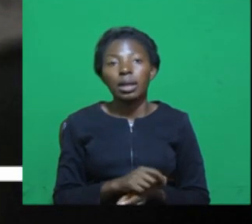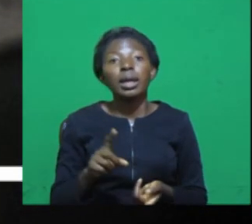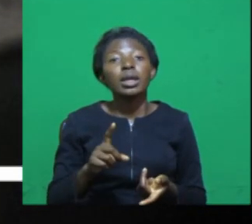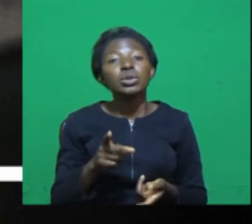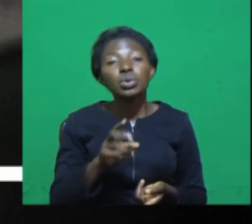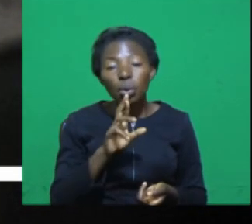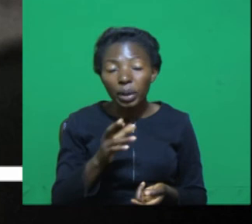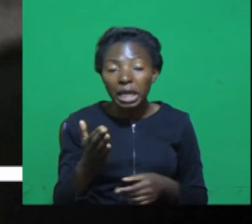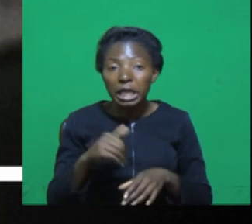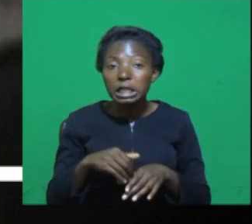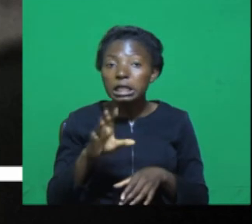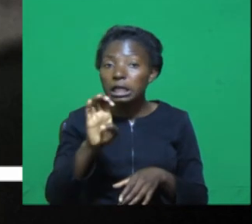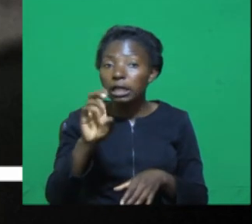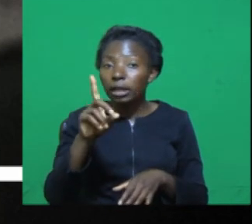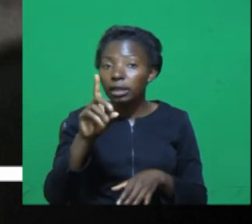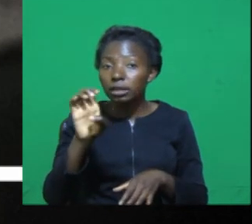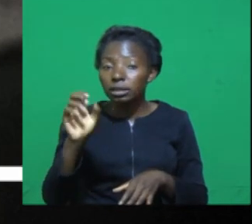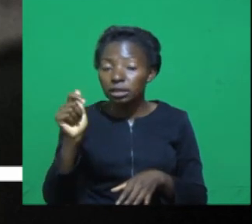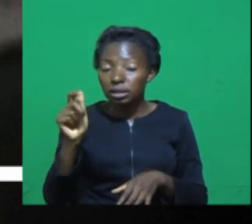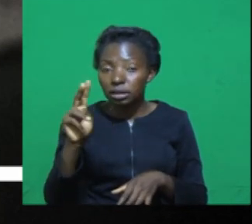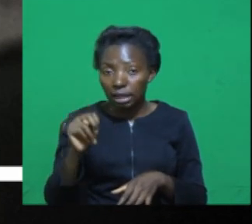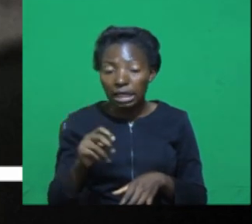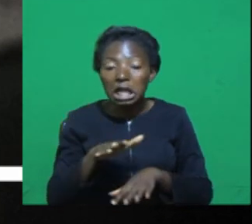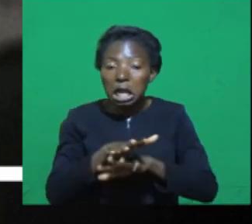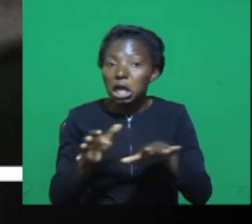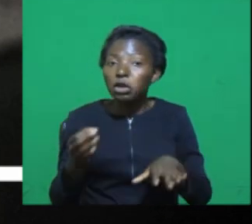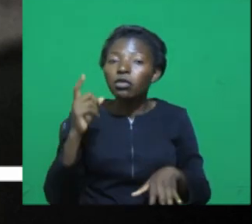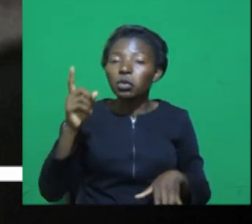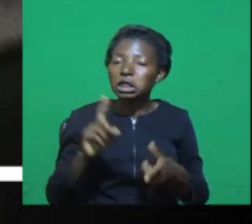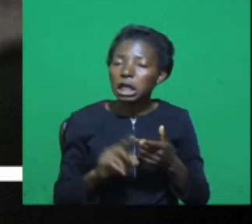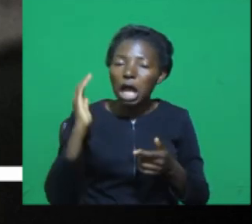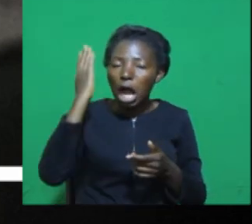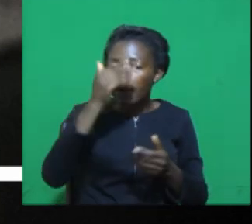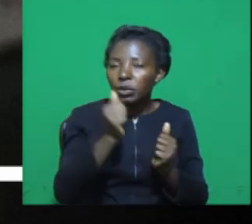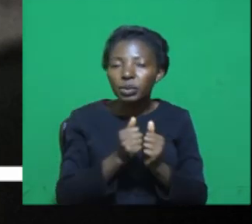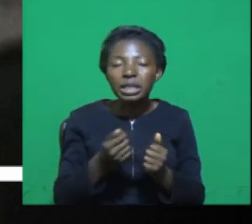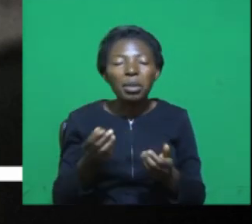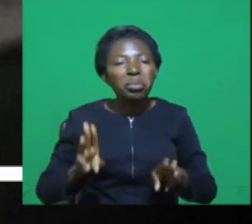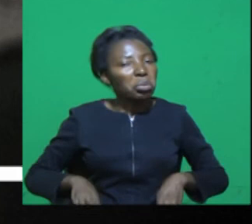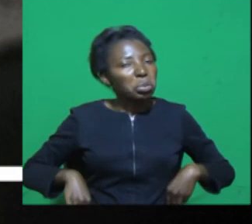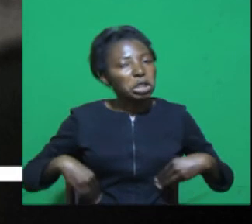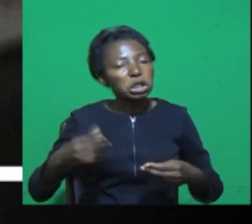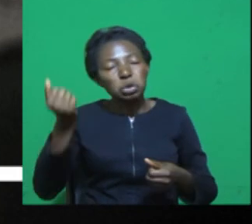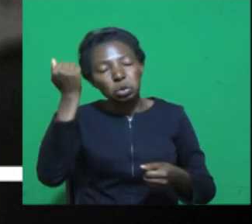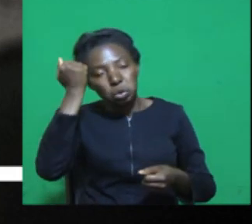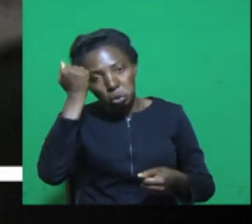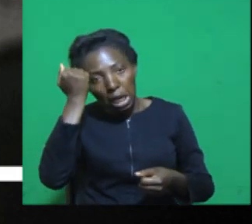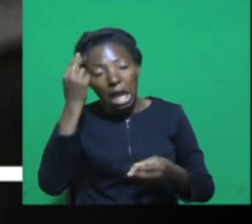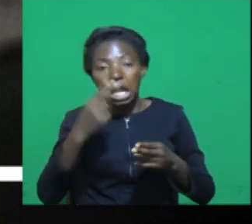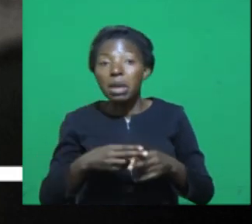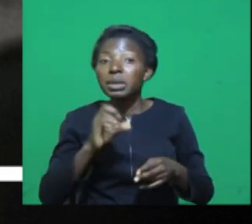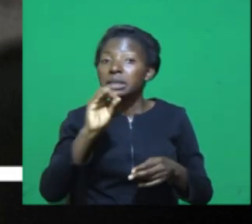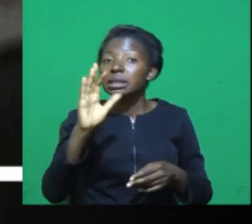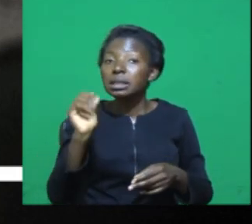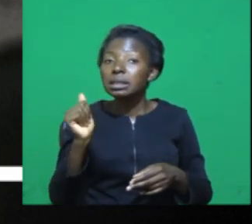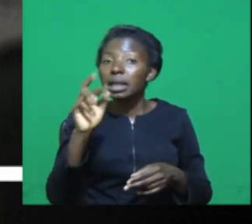Wakanga uri paEdheni mumunda waMwari, wakanga wakafukidzwa namabwe anokosha amarudzi ose anoti sadhio netopasi